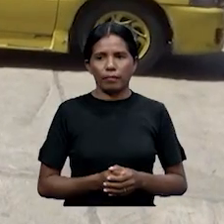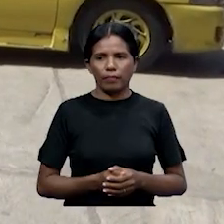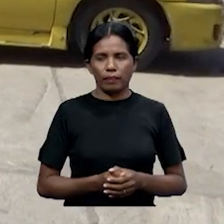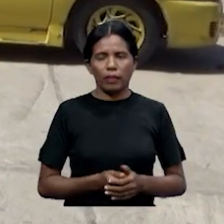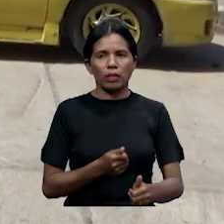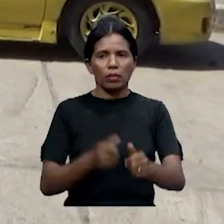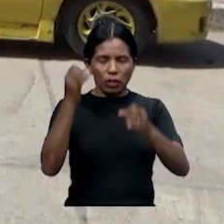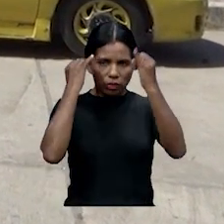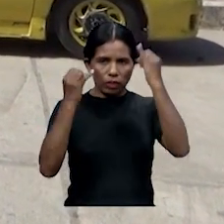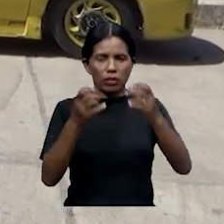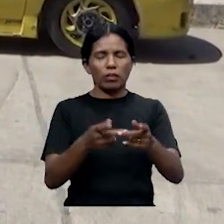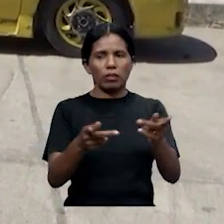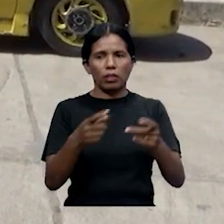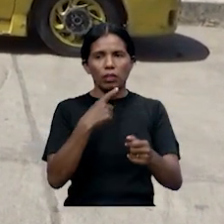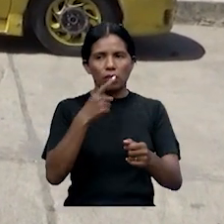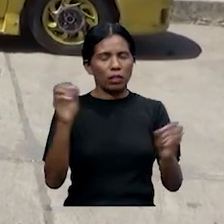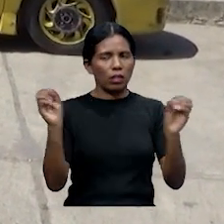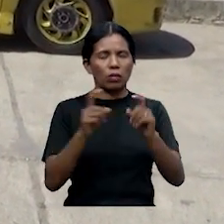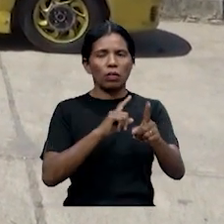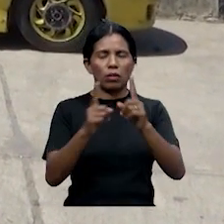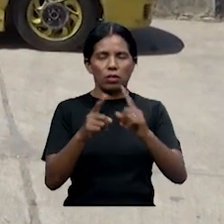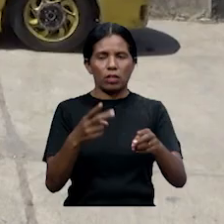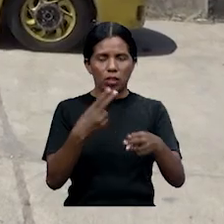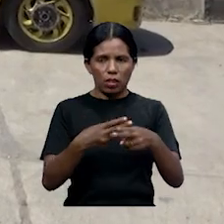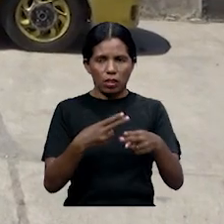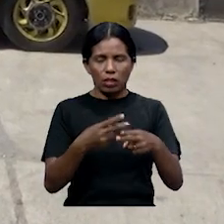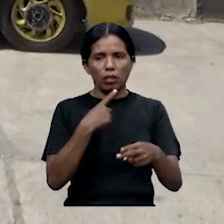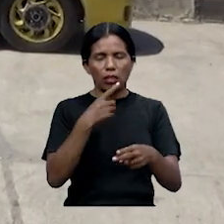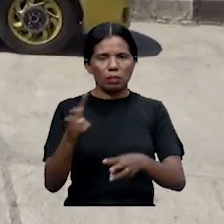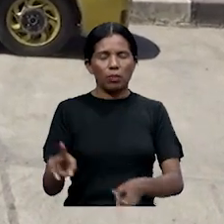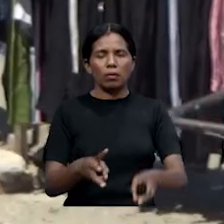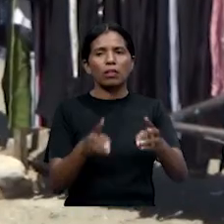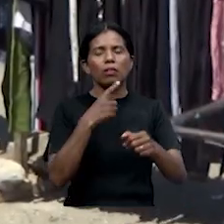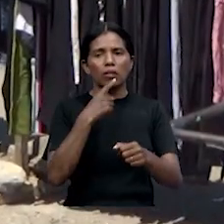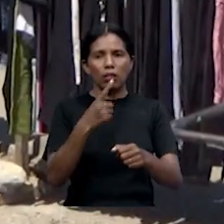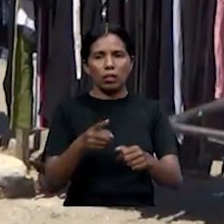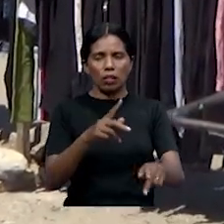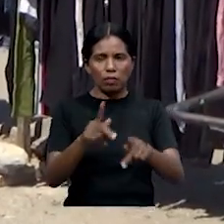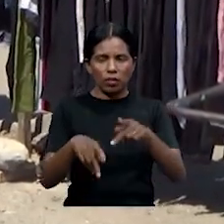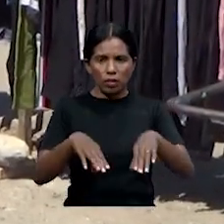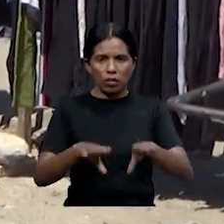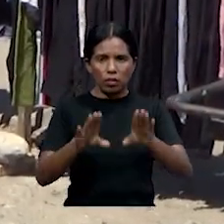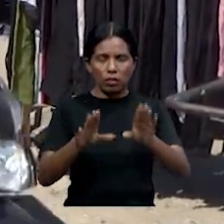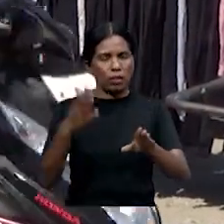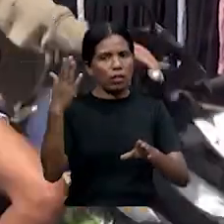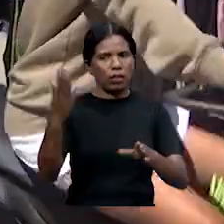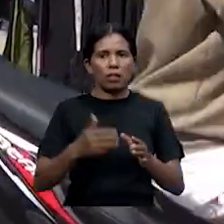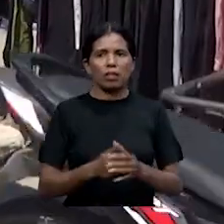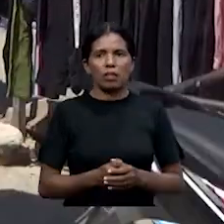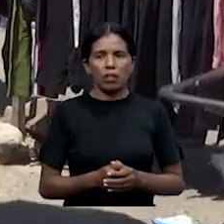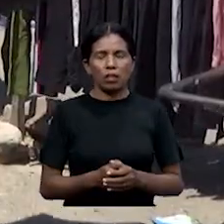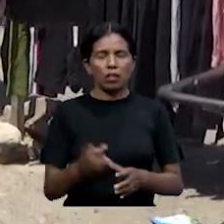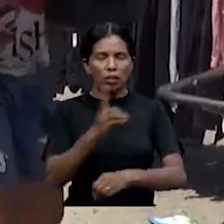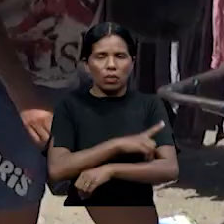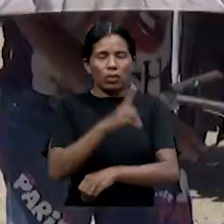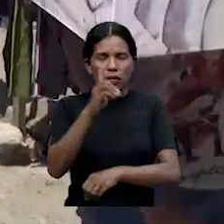Tur informasaun husi fonte balung nebe la koi publika ni identidade ba publiku hateten katak, negosiante nebe fan i estacionamento ne, lorong